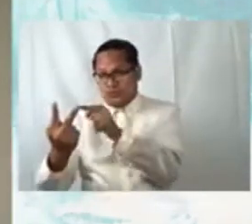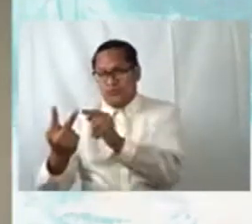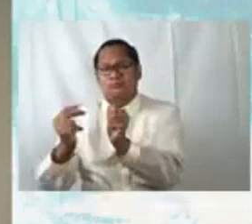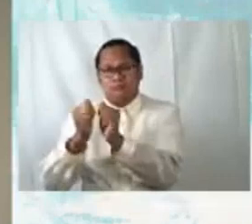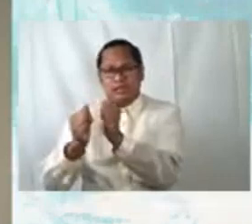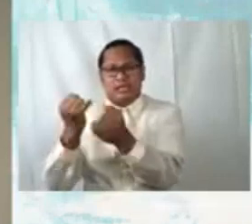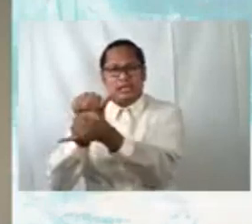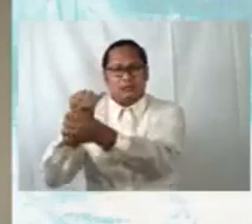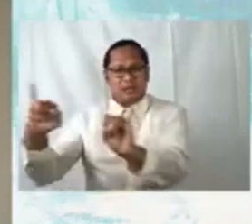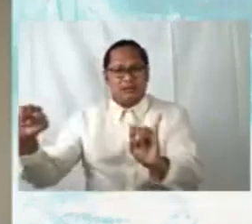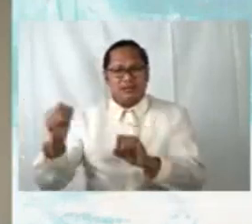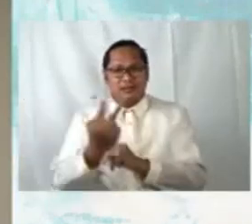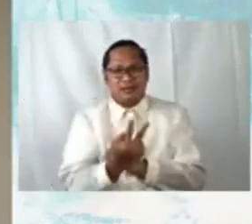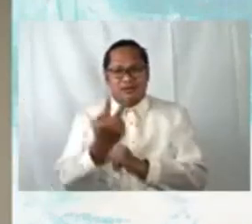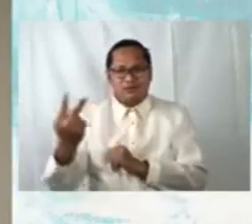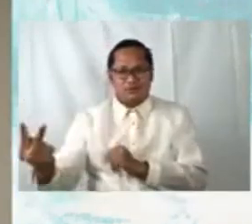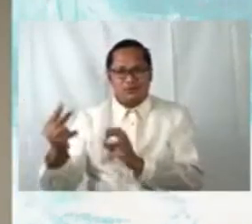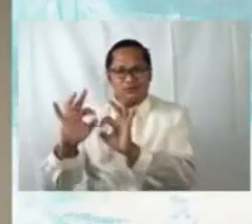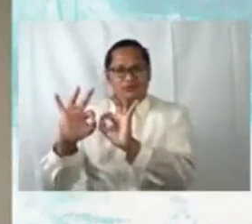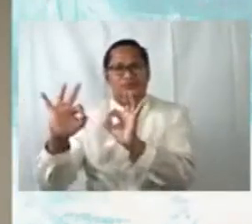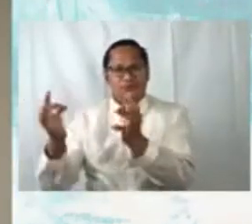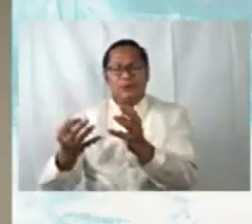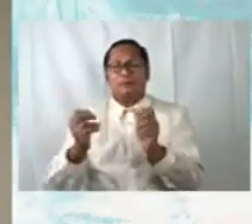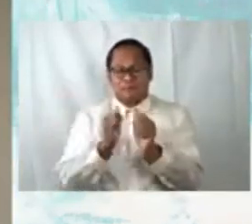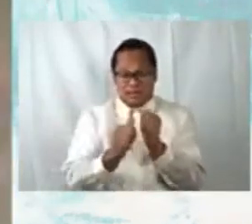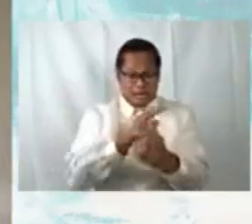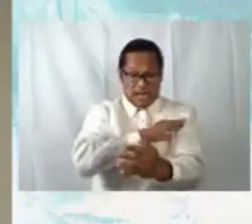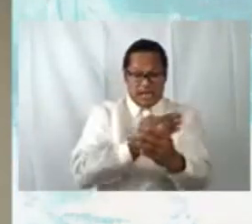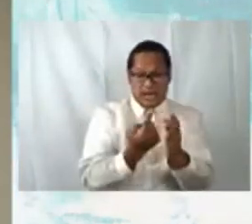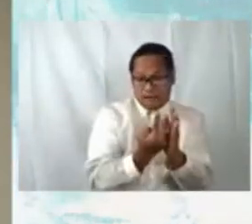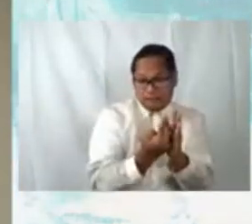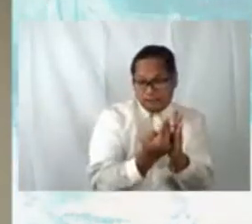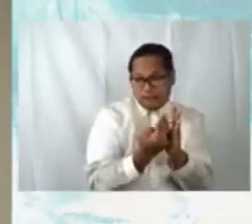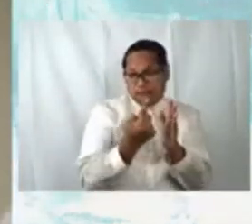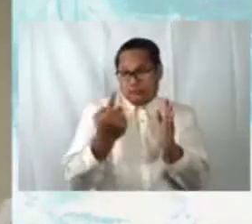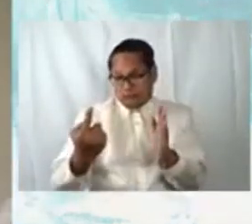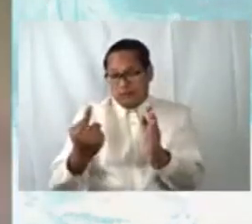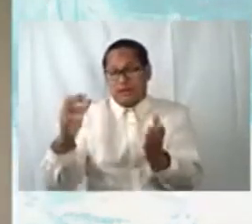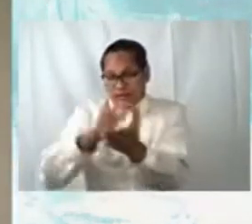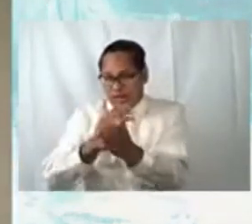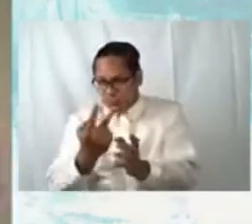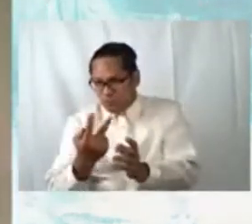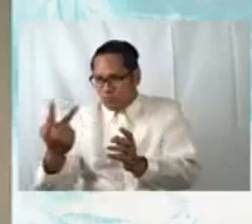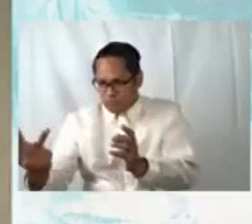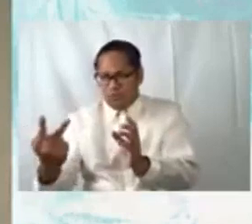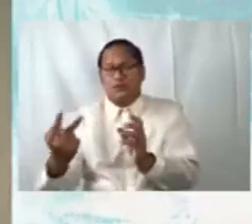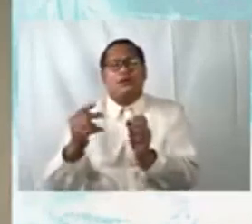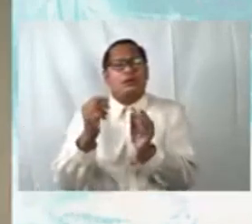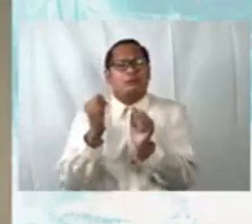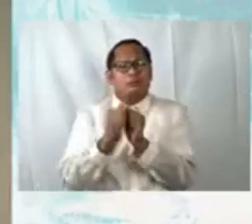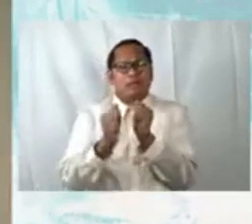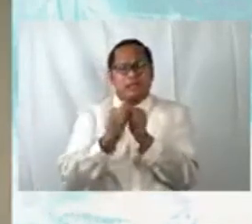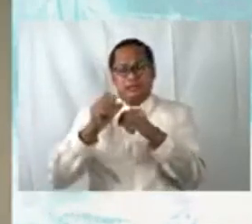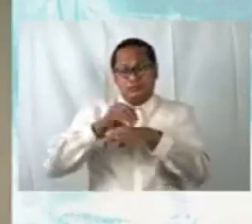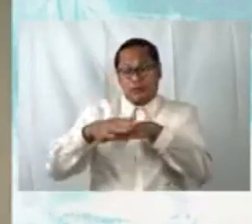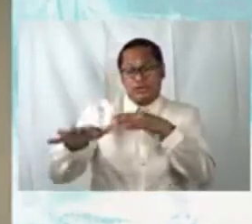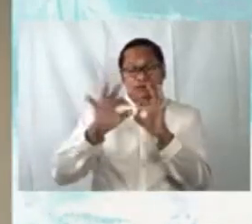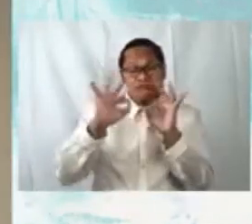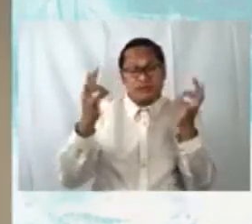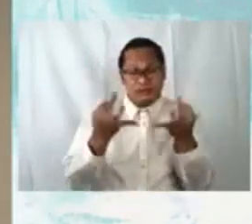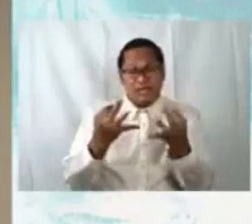na. Bubukod na. Hihiwalay na. Sa impluensya ng magulang, yung